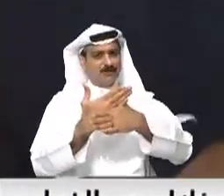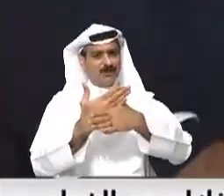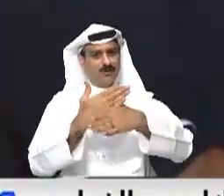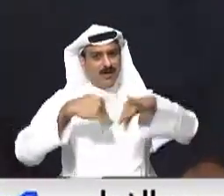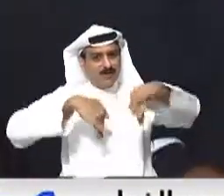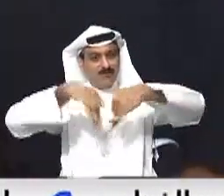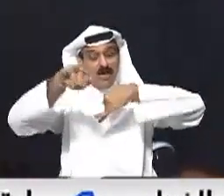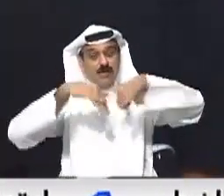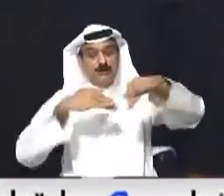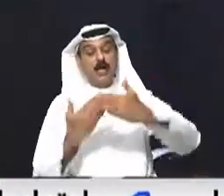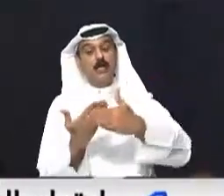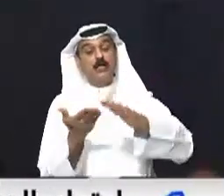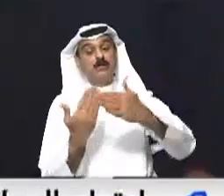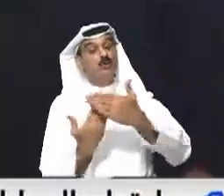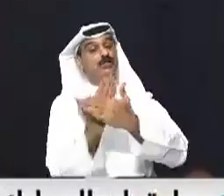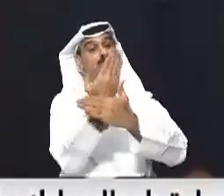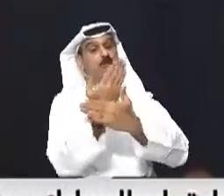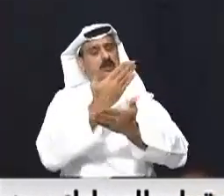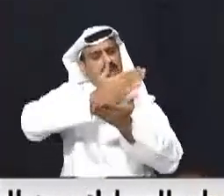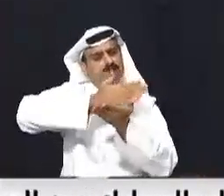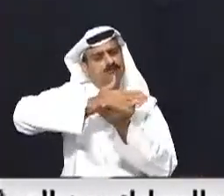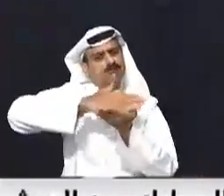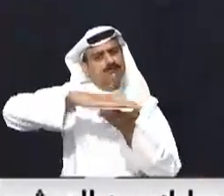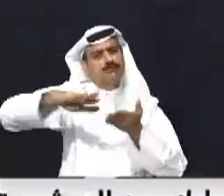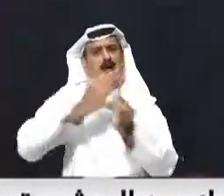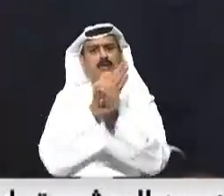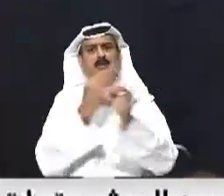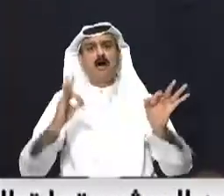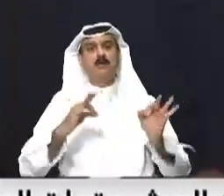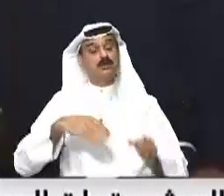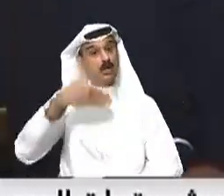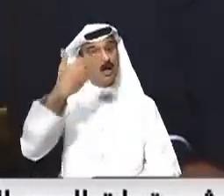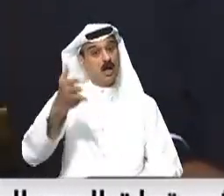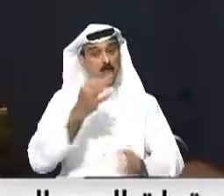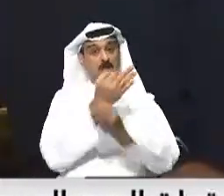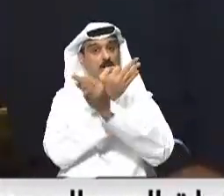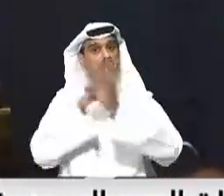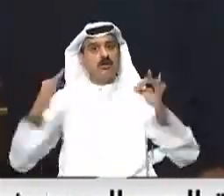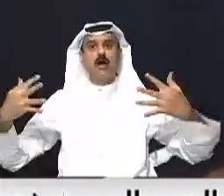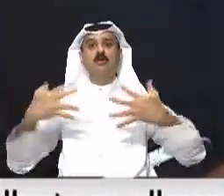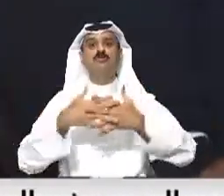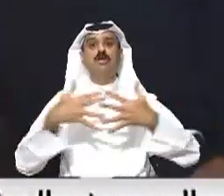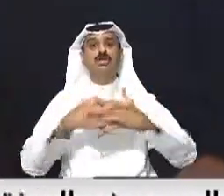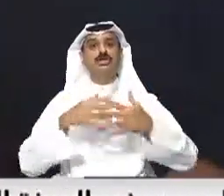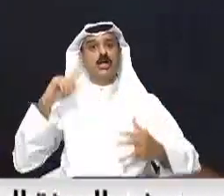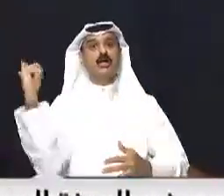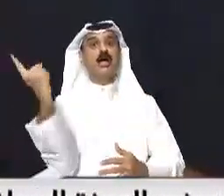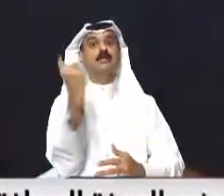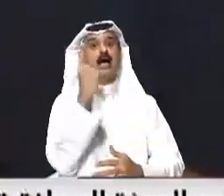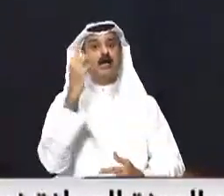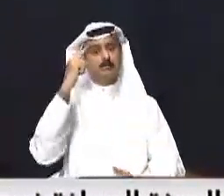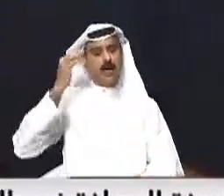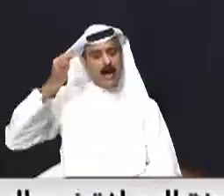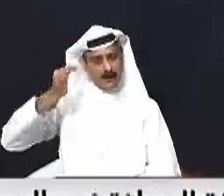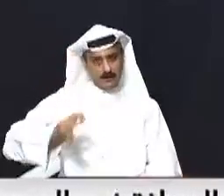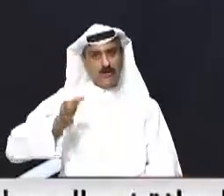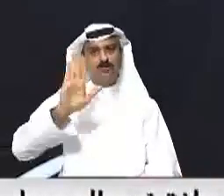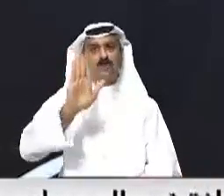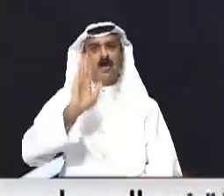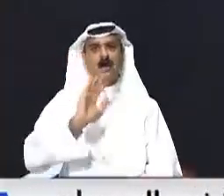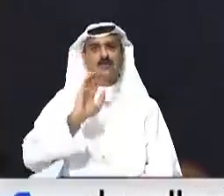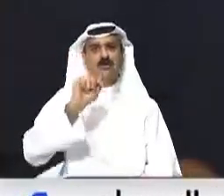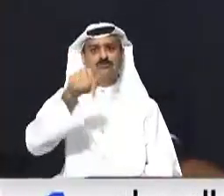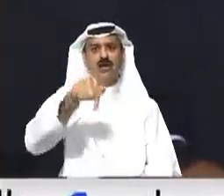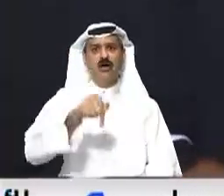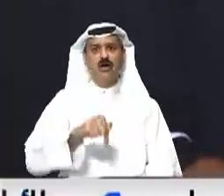يجب ان يتم، وان شاء الله في المستقبل ومع الصيانه الجذريه راح نتعامل ان شاء الله مع شركات عالميه. وانا متاكد بان يعني